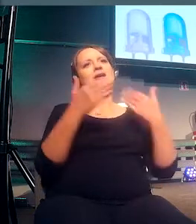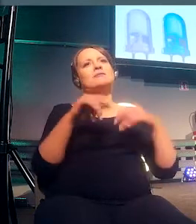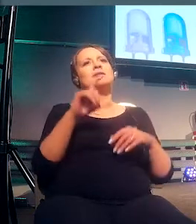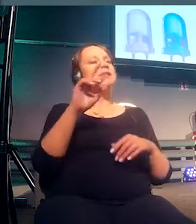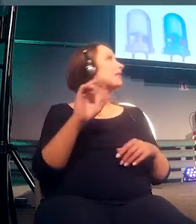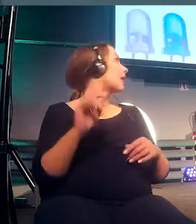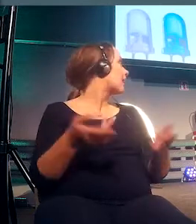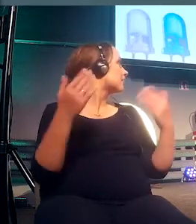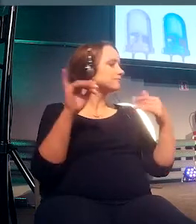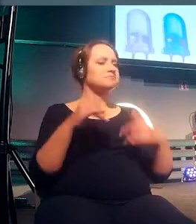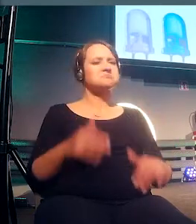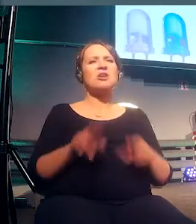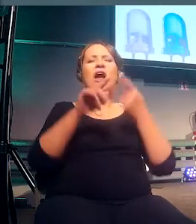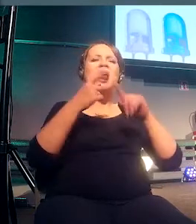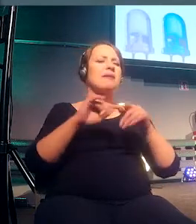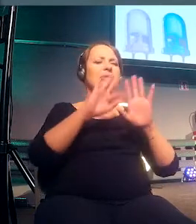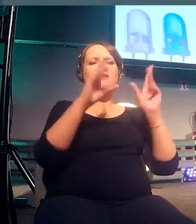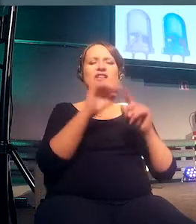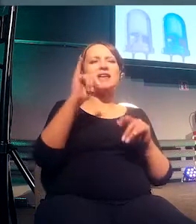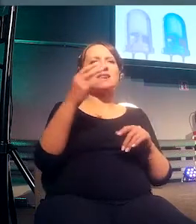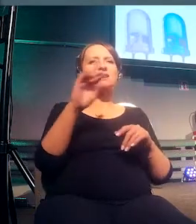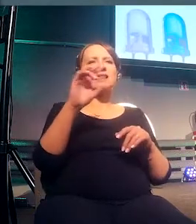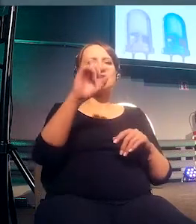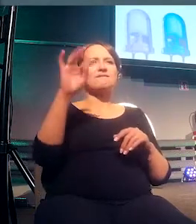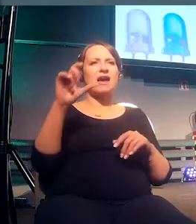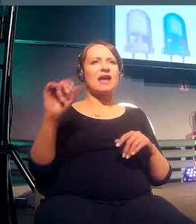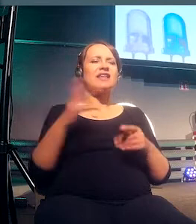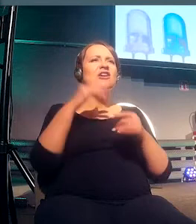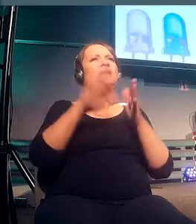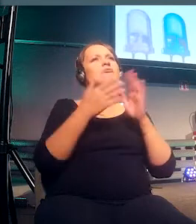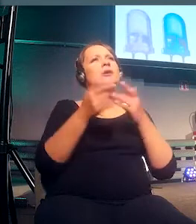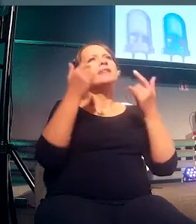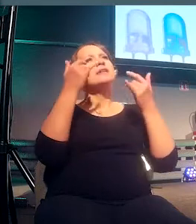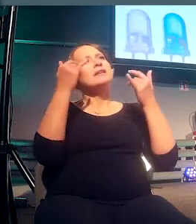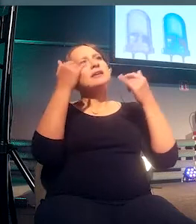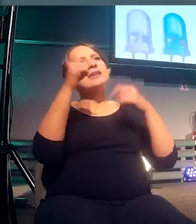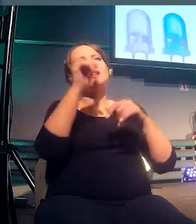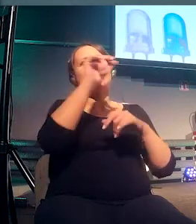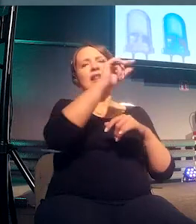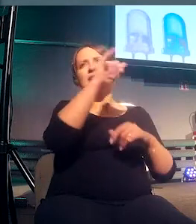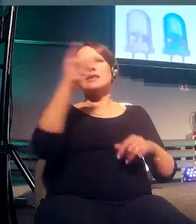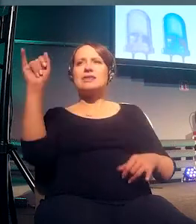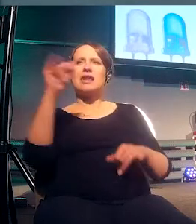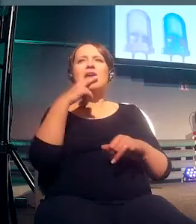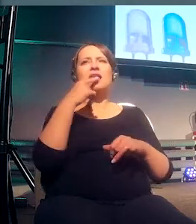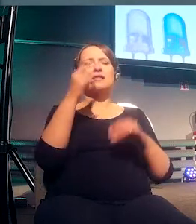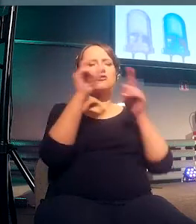są języki, w których jest potrzebne jakby dużo mniej znaków w jednej linii. Co więcej,